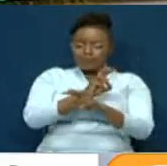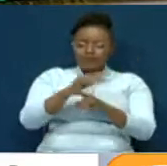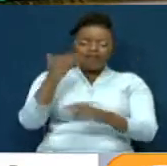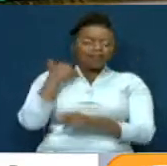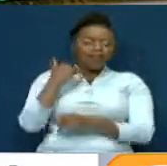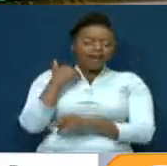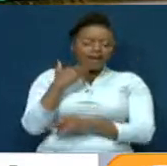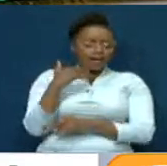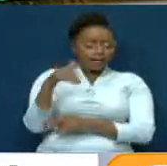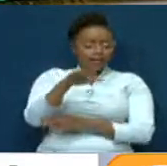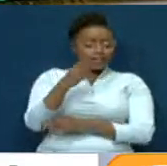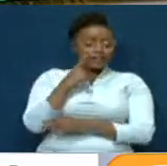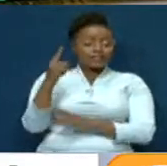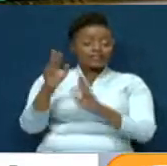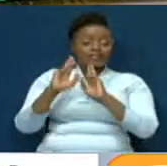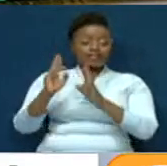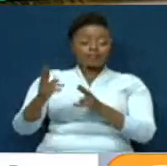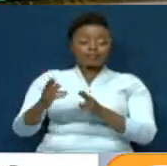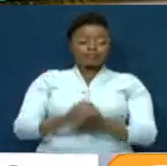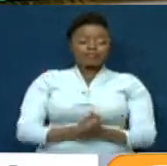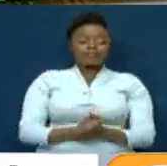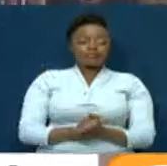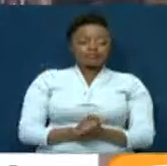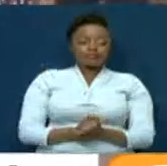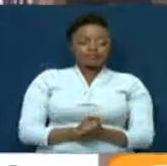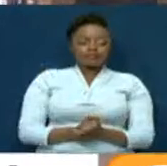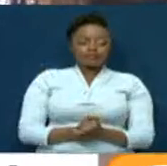wahalifu, na hii hapa taarifa yake.